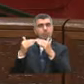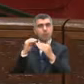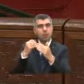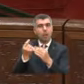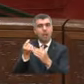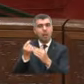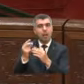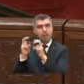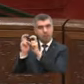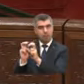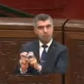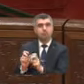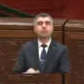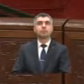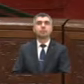تحفيزية